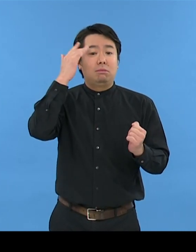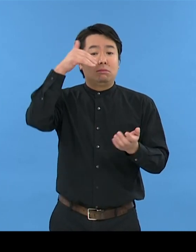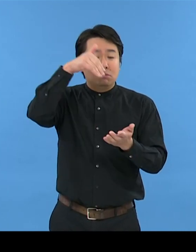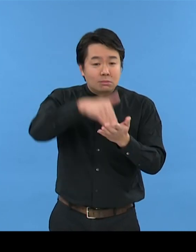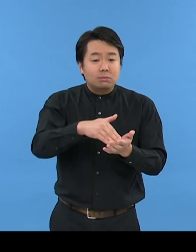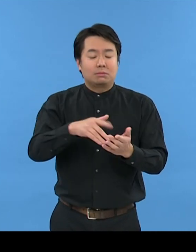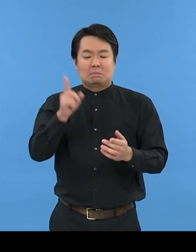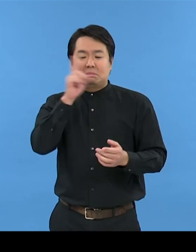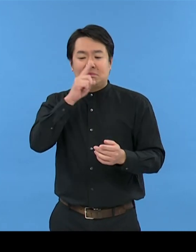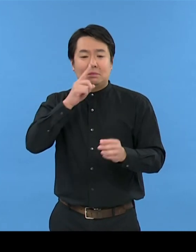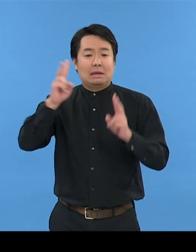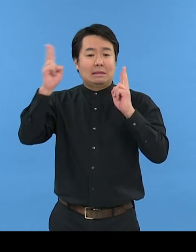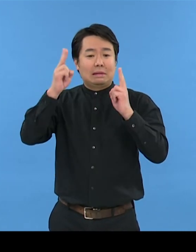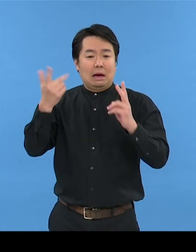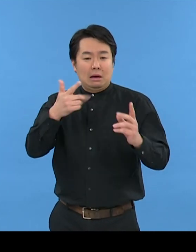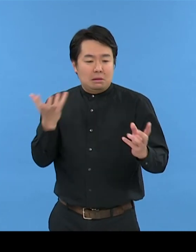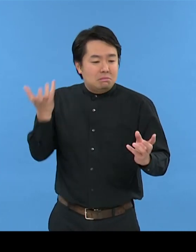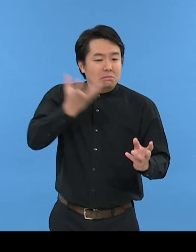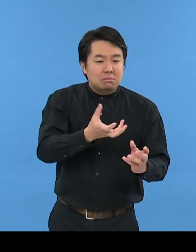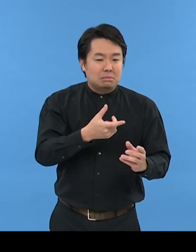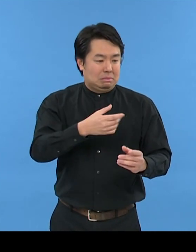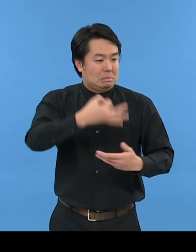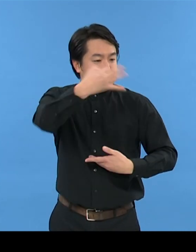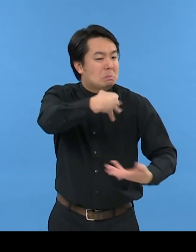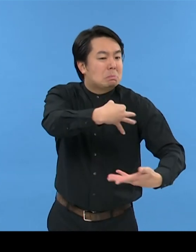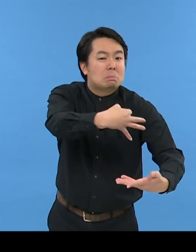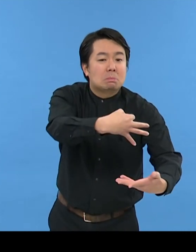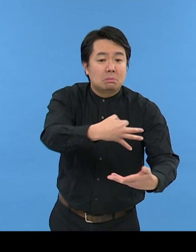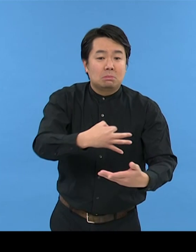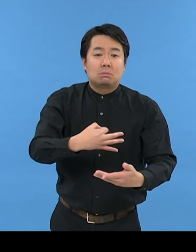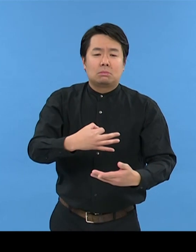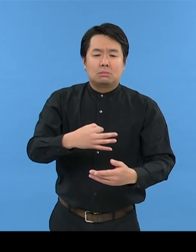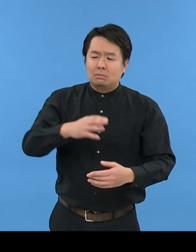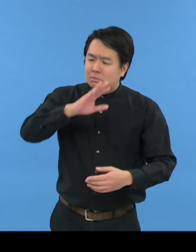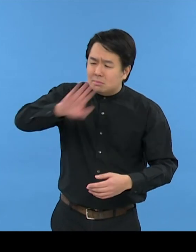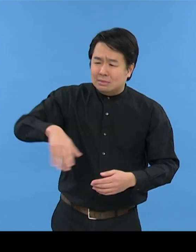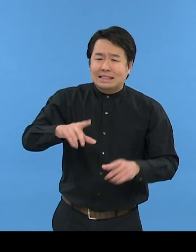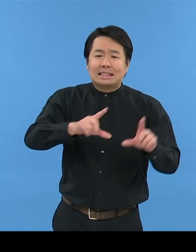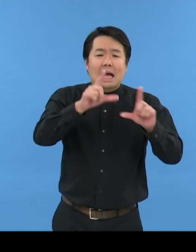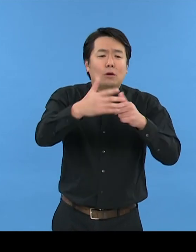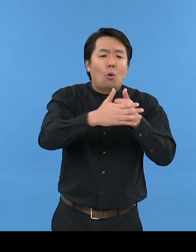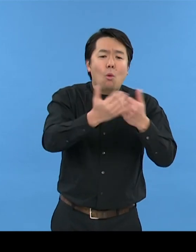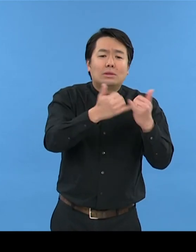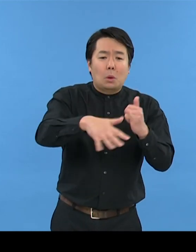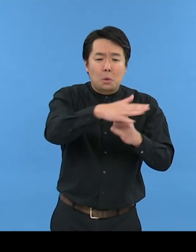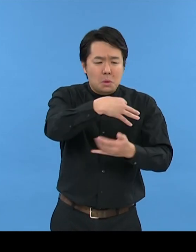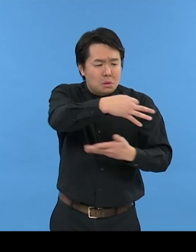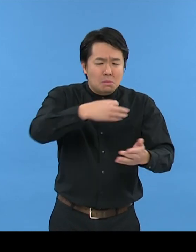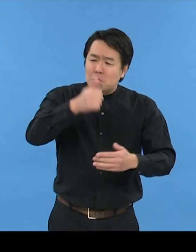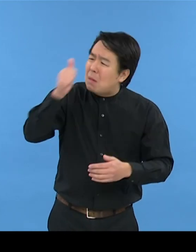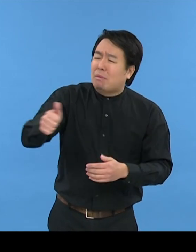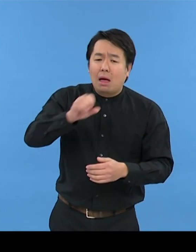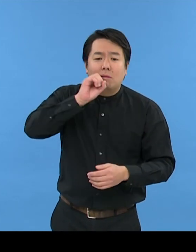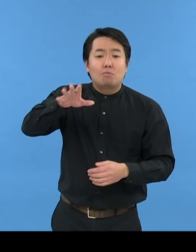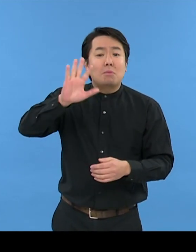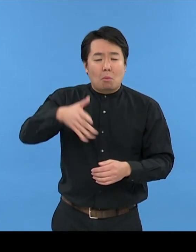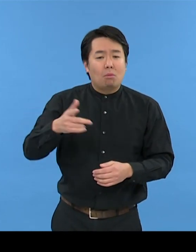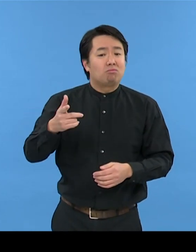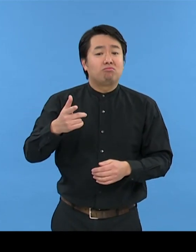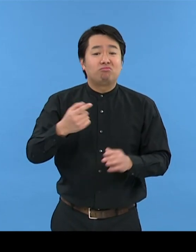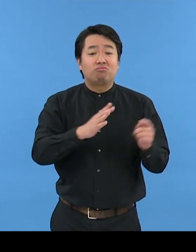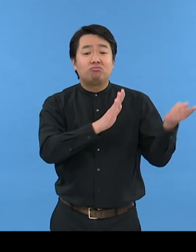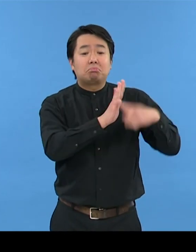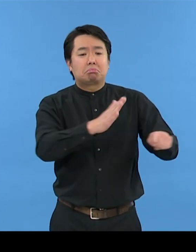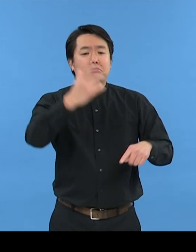悪徳業者が入ってきて高いもの売りつけたり生活保護者にそんなもの売っちゃダメでしょあとの祭りです